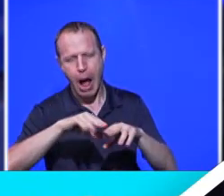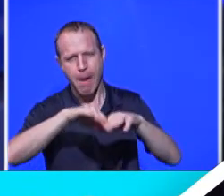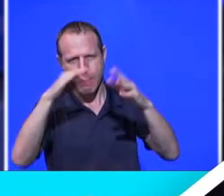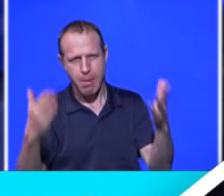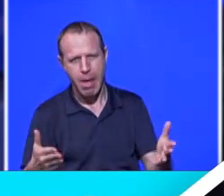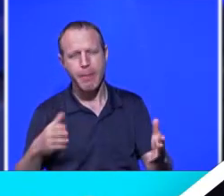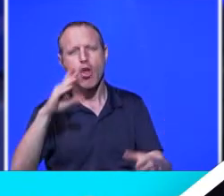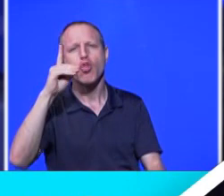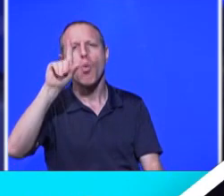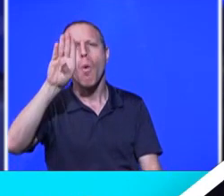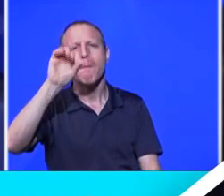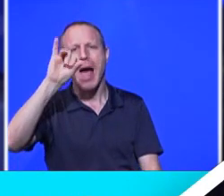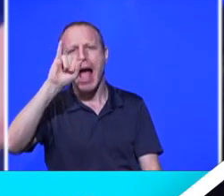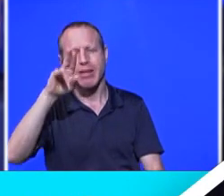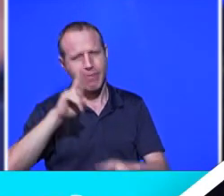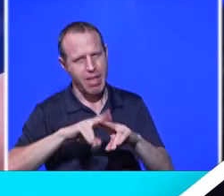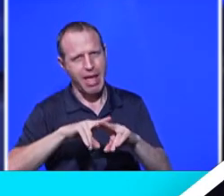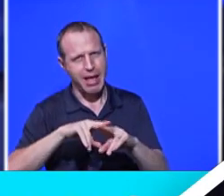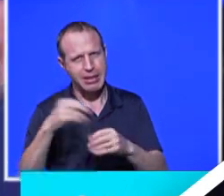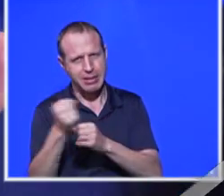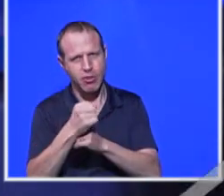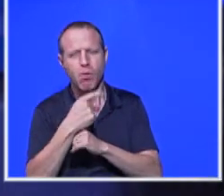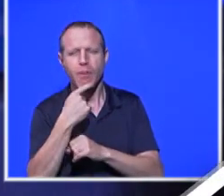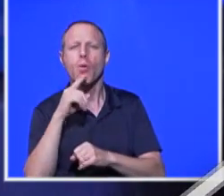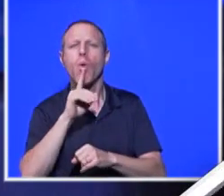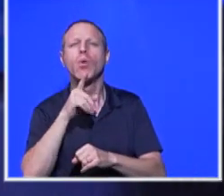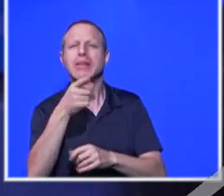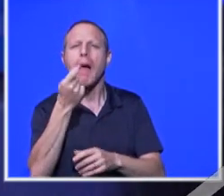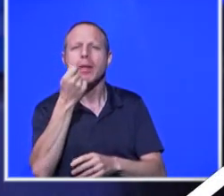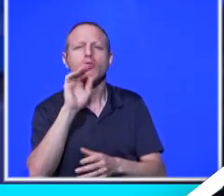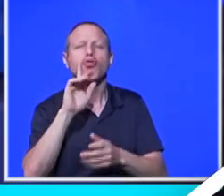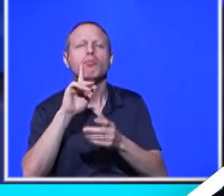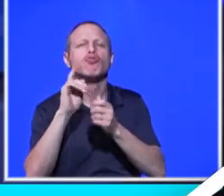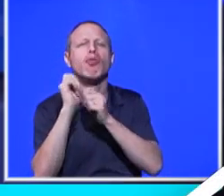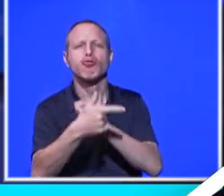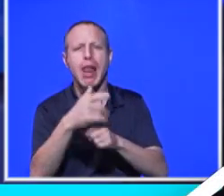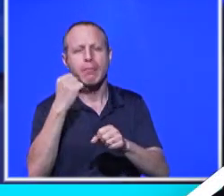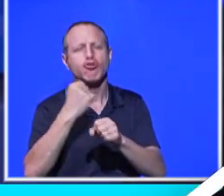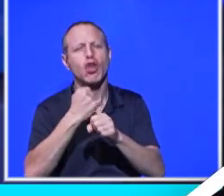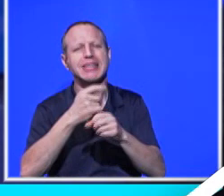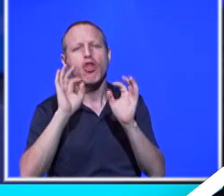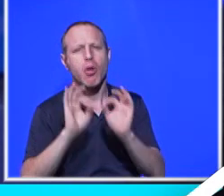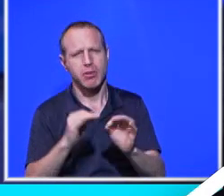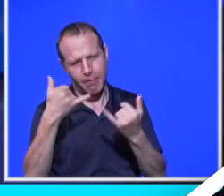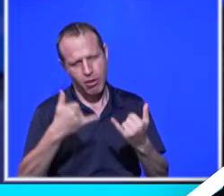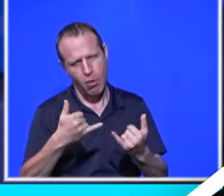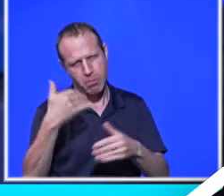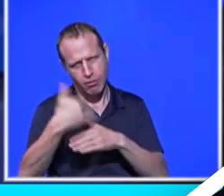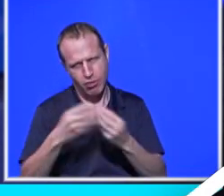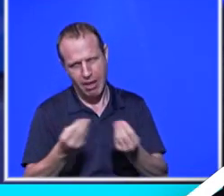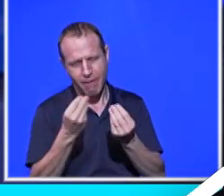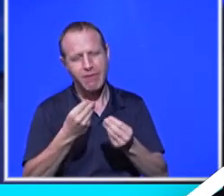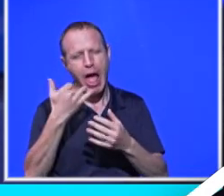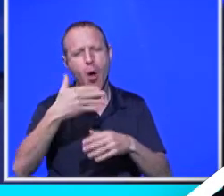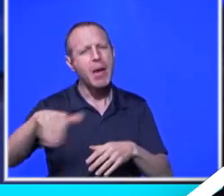בדובאי, ואז זלזלו, אמרו לו, זה המחיר שמשלם מי שעושה נורמליזציה. אבל בסופו של דבר, היום הרחוב הערבי הוא שונה לגמרי.